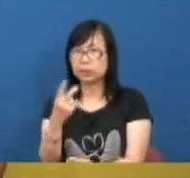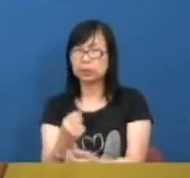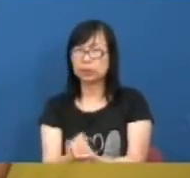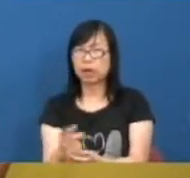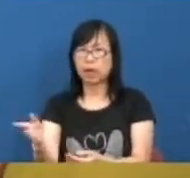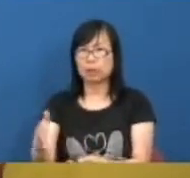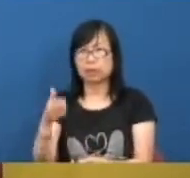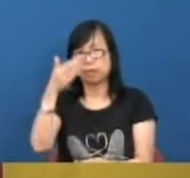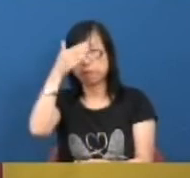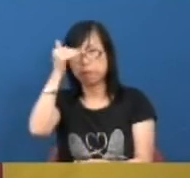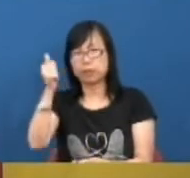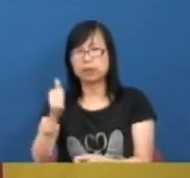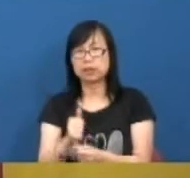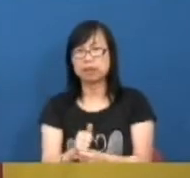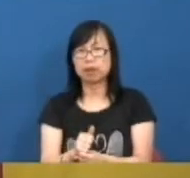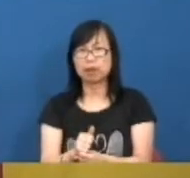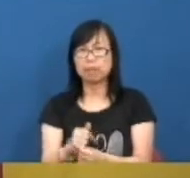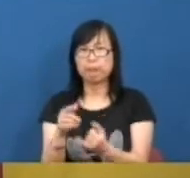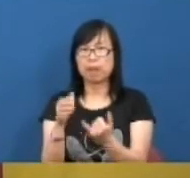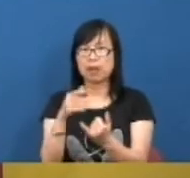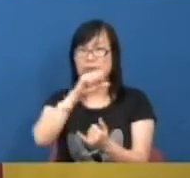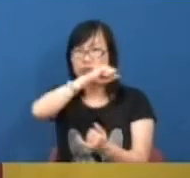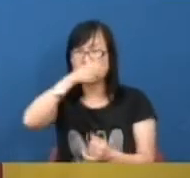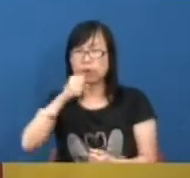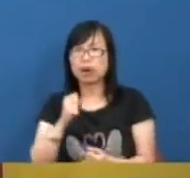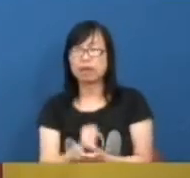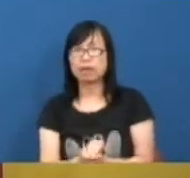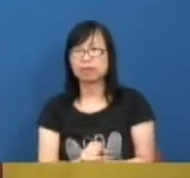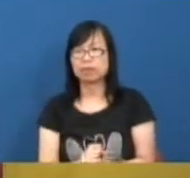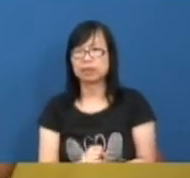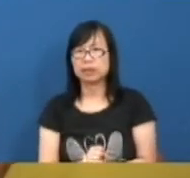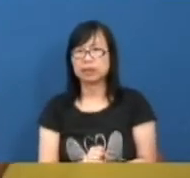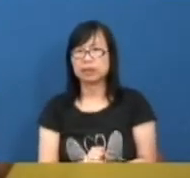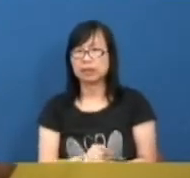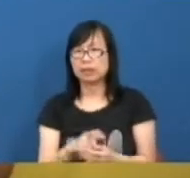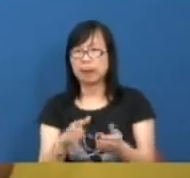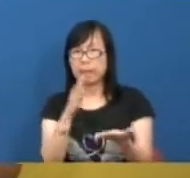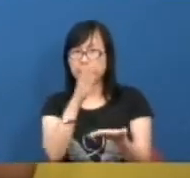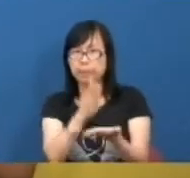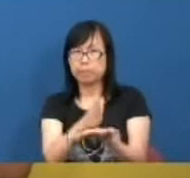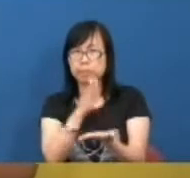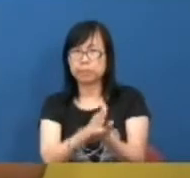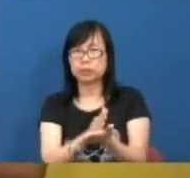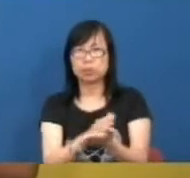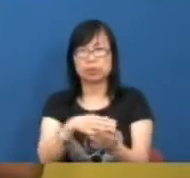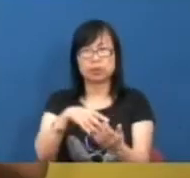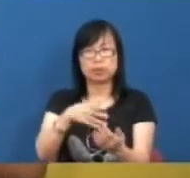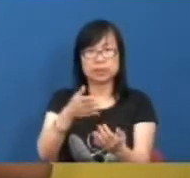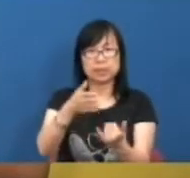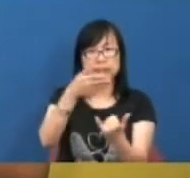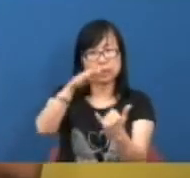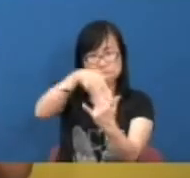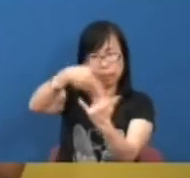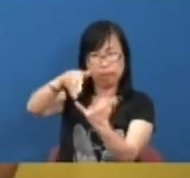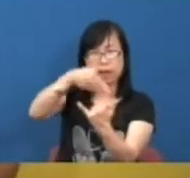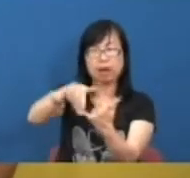福建啊、客家墳啊，咁嗰啲台灣人佢哋都係興呢一啲咁唔同嘅形式嘅祖墳。咁你睇到佢